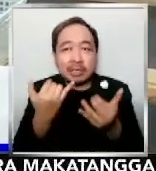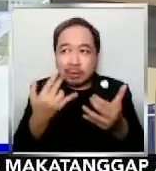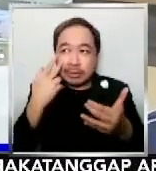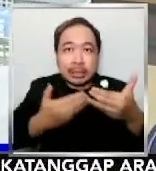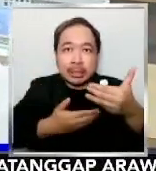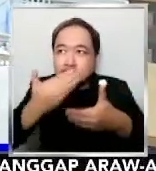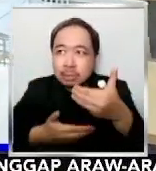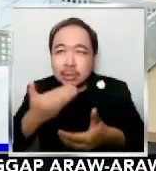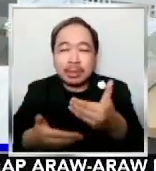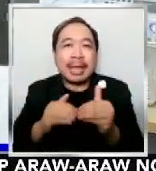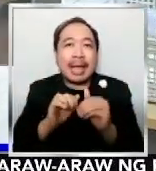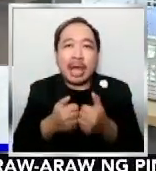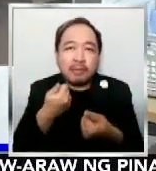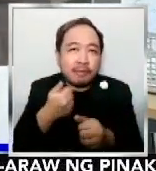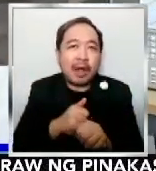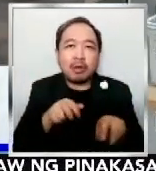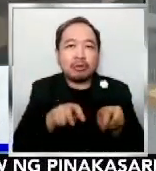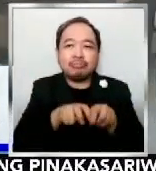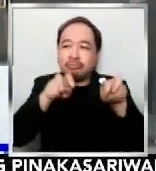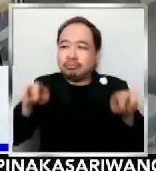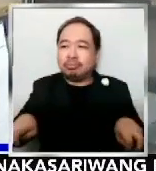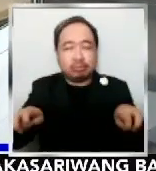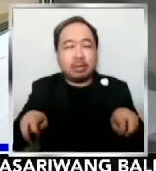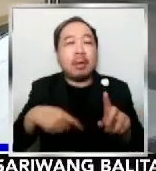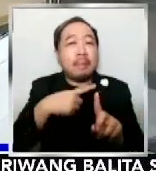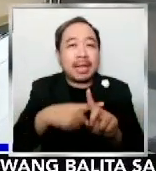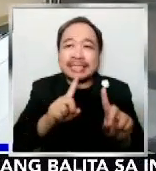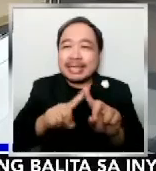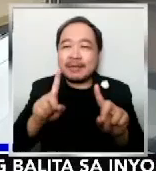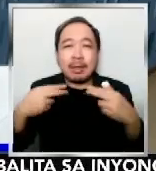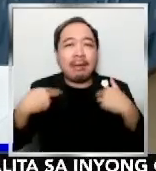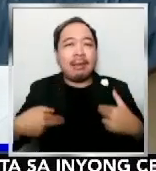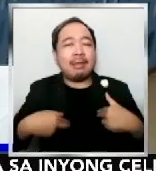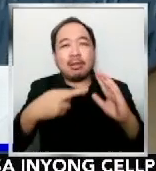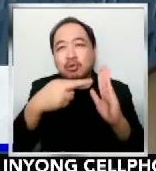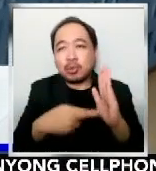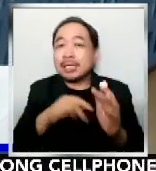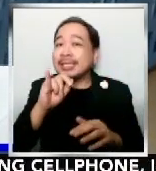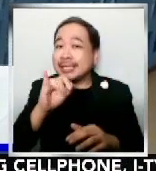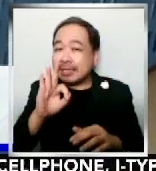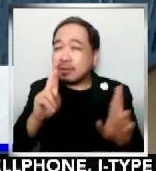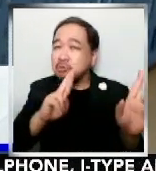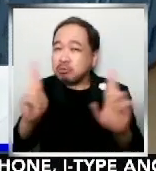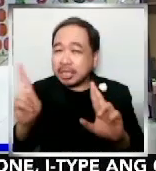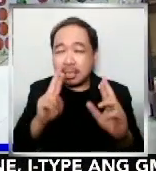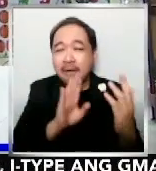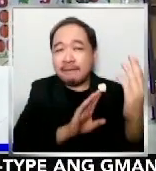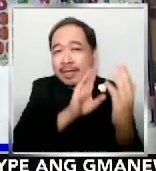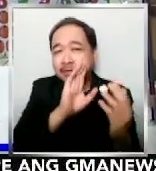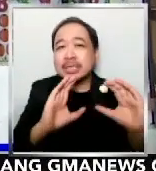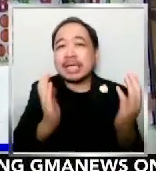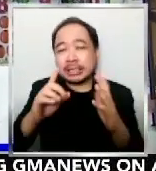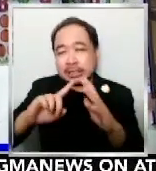maipatupad ang physical distancing at iba pang health protocols kapag full implementation na ng face-to-face classes sa Nobyembre. Sabi ni